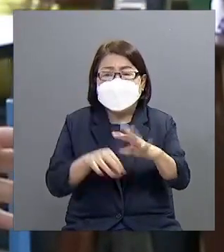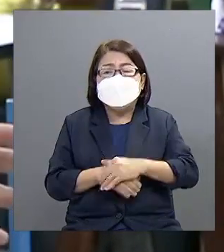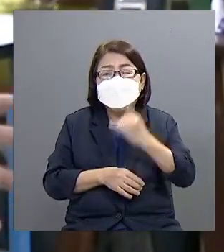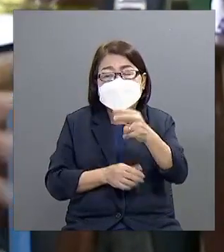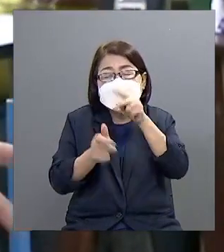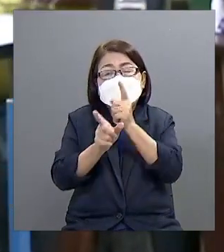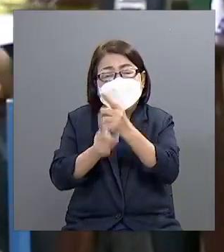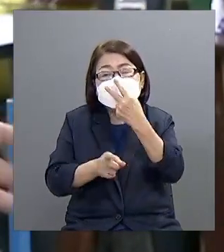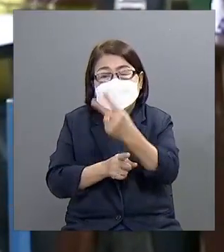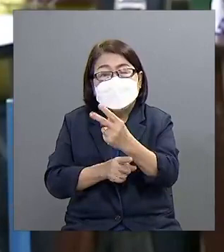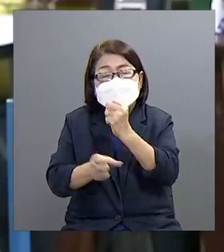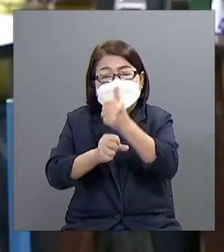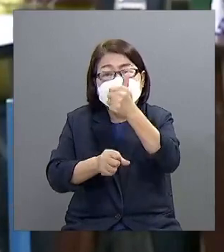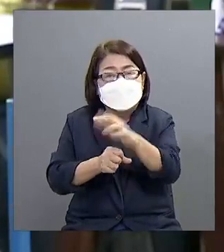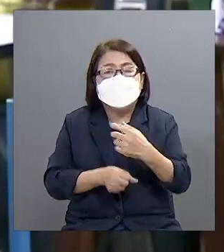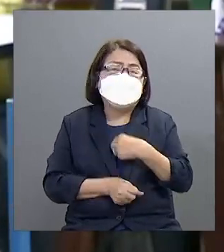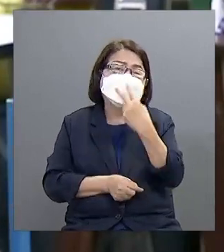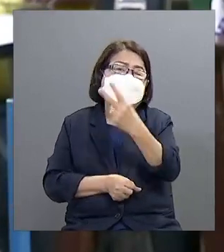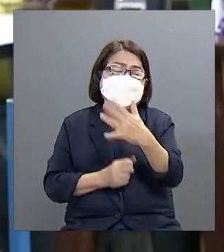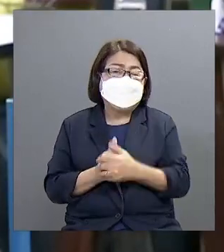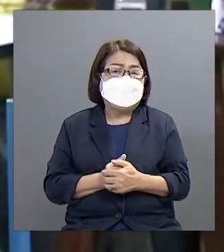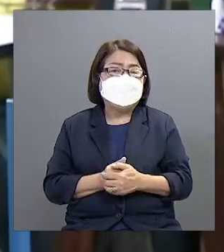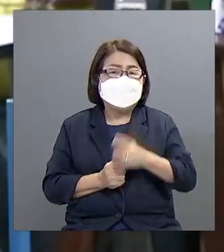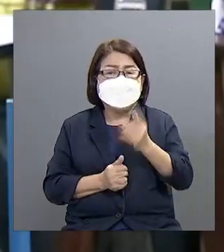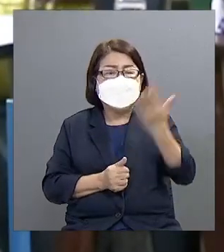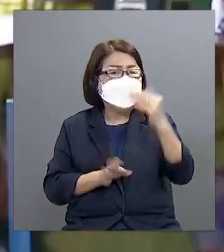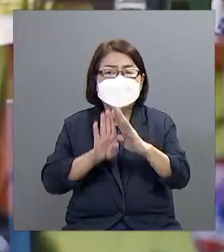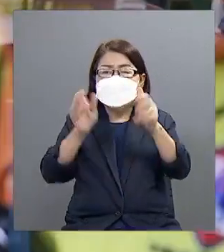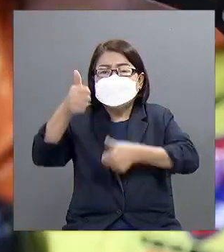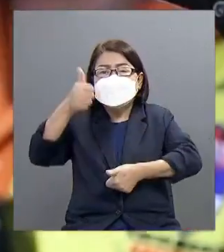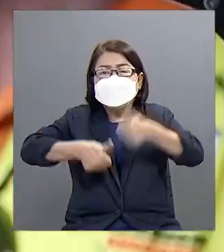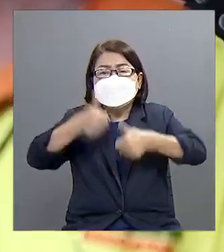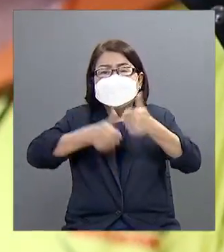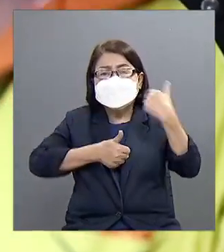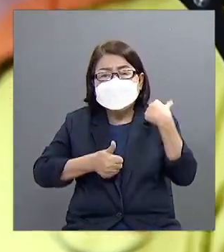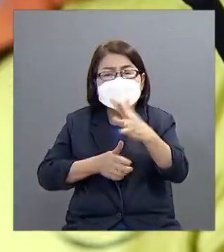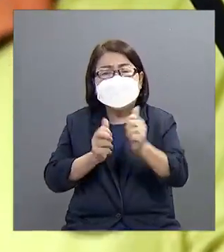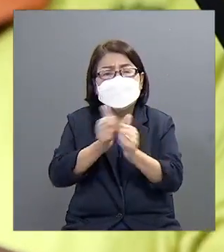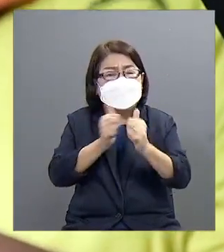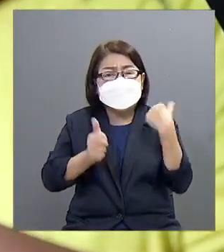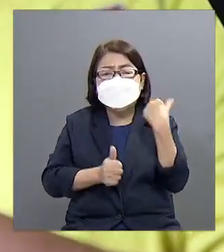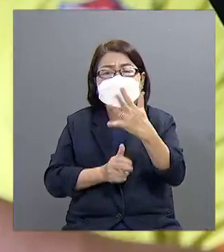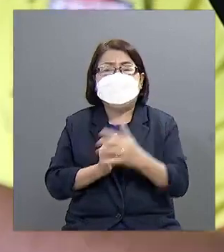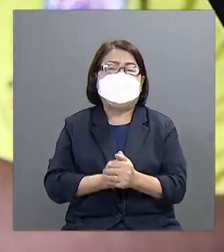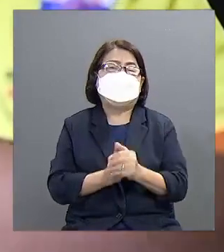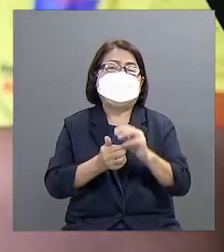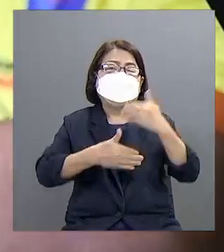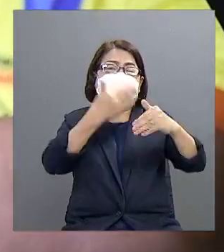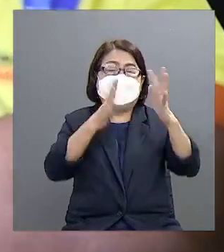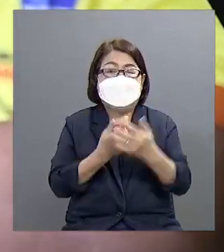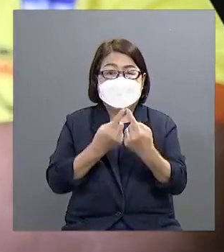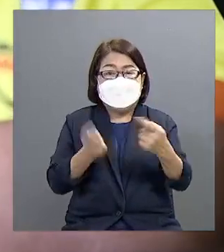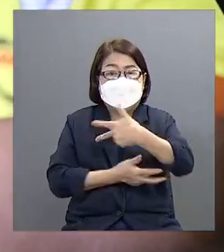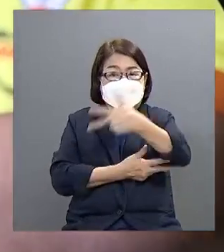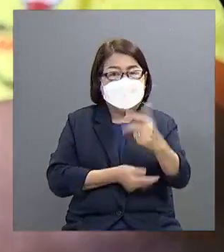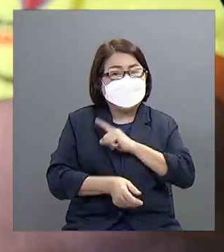าสิ่งที่ผ่านมาก็ไม่มีเวทีในการแข่งขันมันก็ไม่เกิดการพัฒนาไม่เกิดการเติบโตแต่พอได้ไทย PBS นะครับเข้ามาช่วยใน